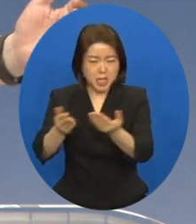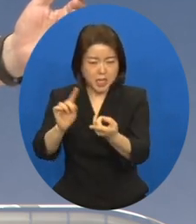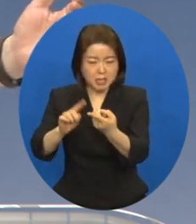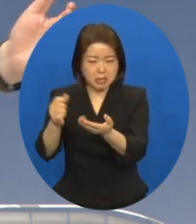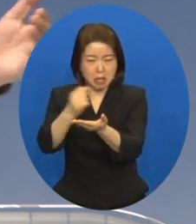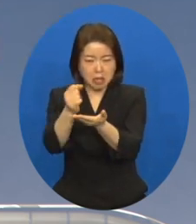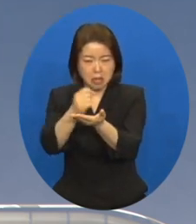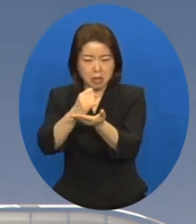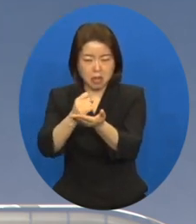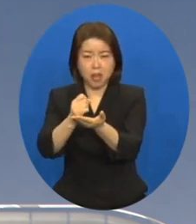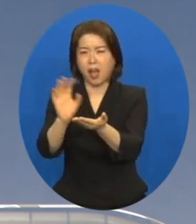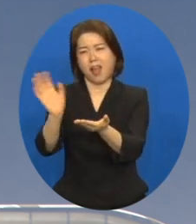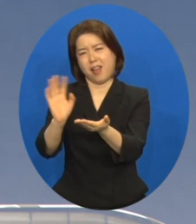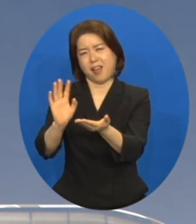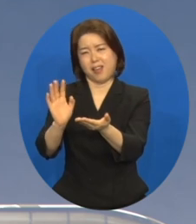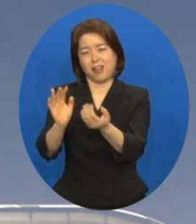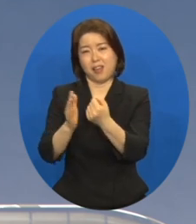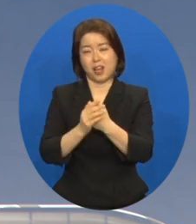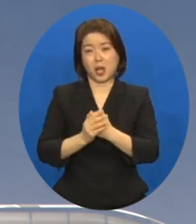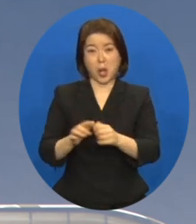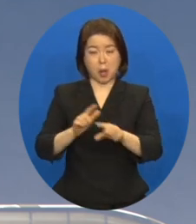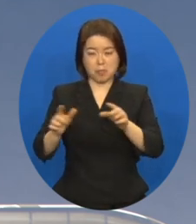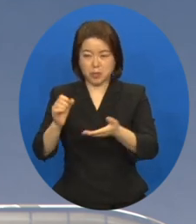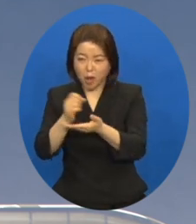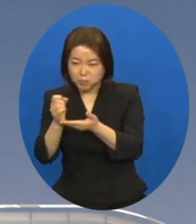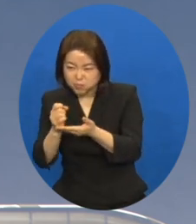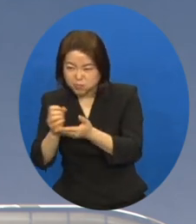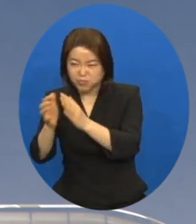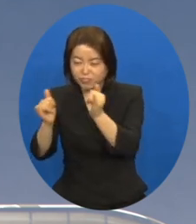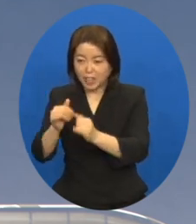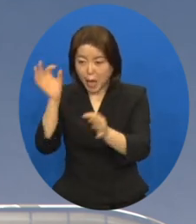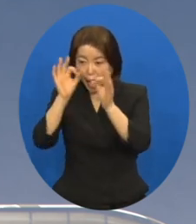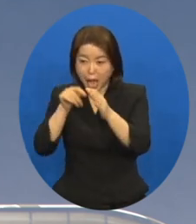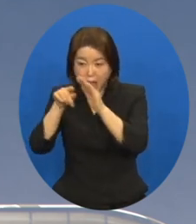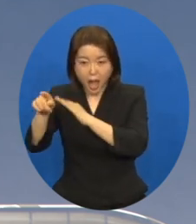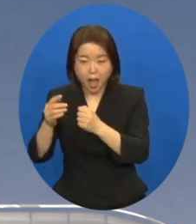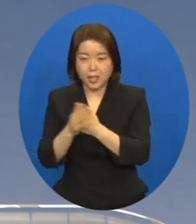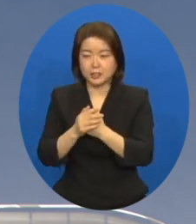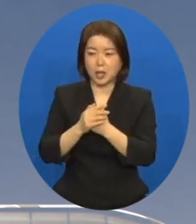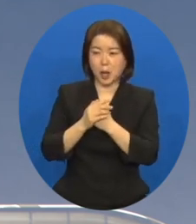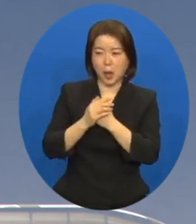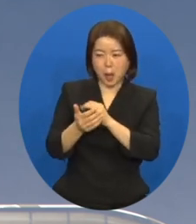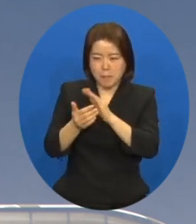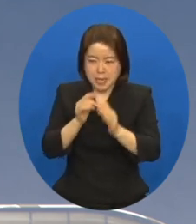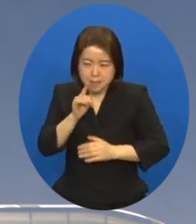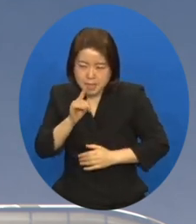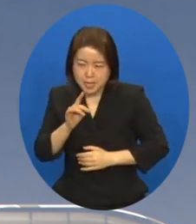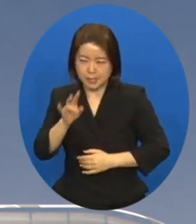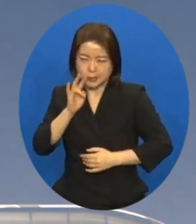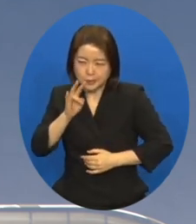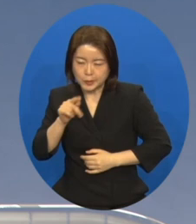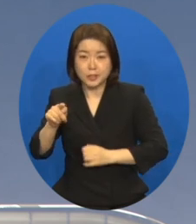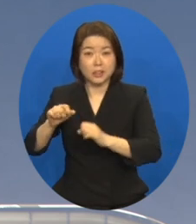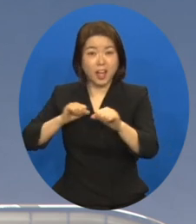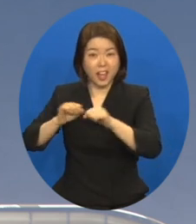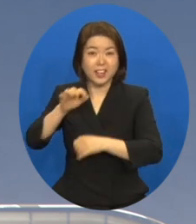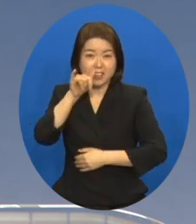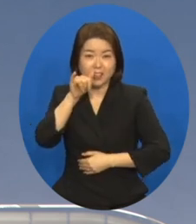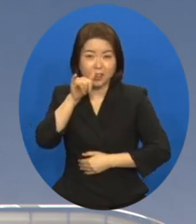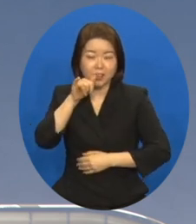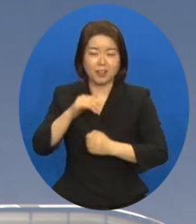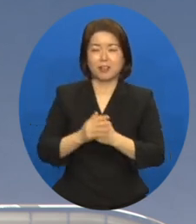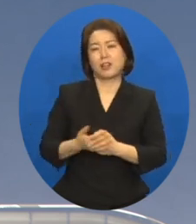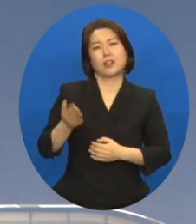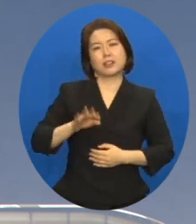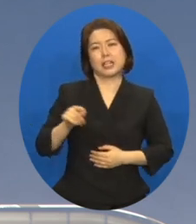아닙니다. 흔히 무당이나 점장에게 찾아가서 예언을 받는 행위가 있죠. 근데